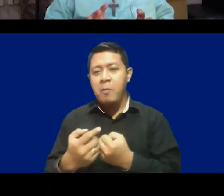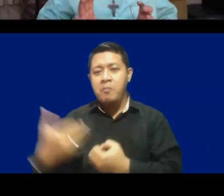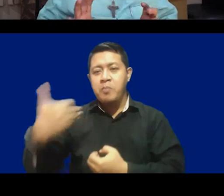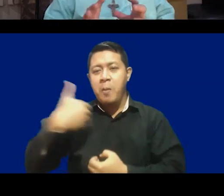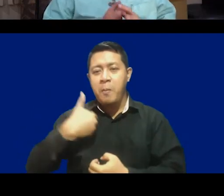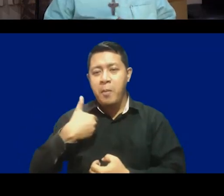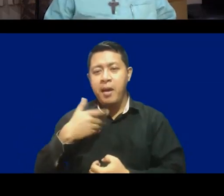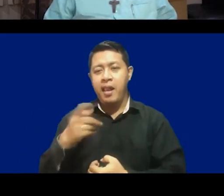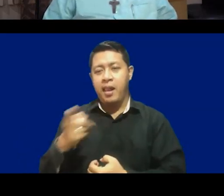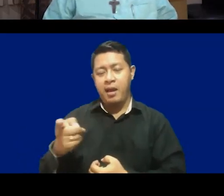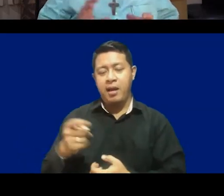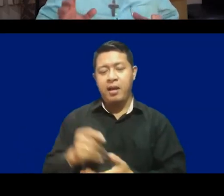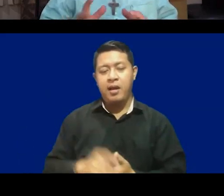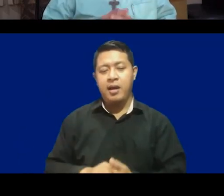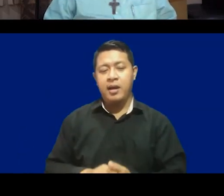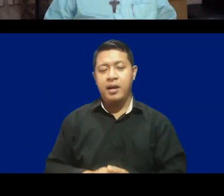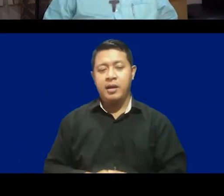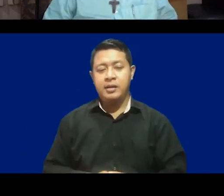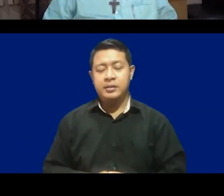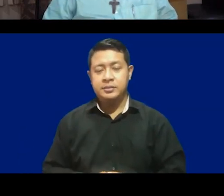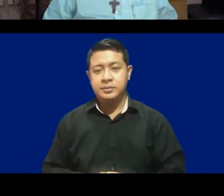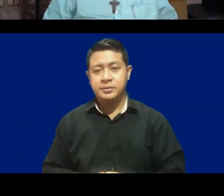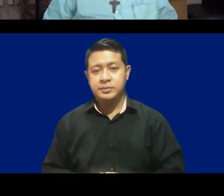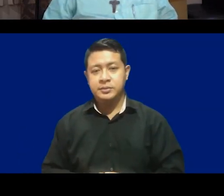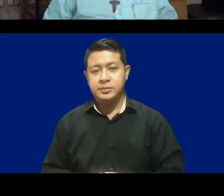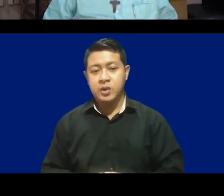membackup dia, mendukung dia, membela dia.